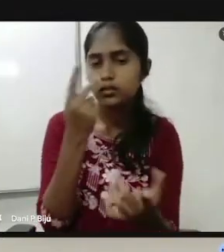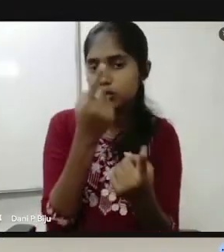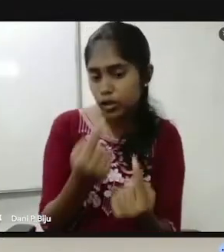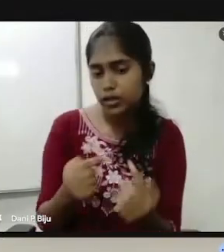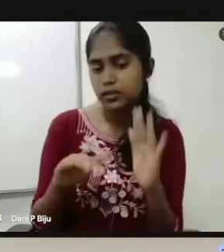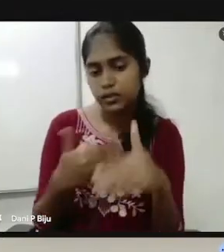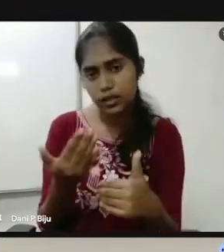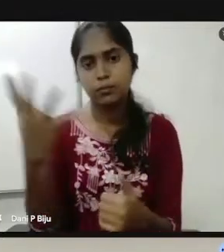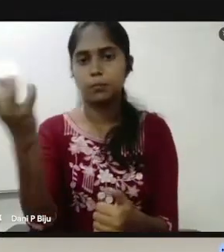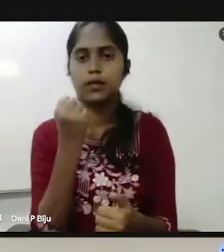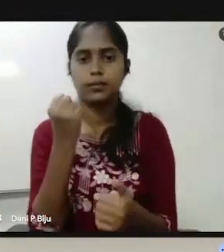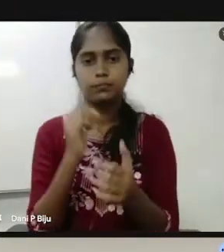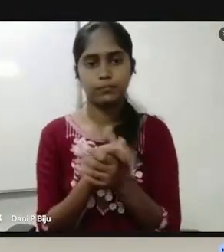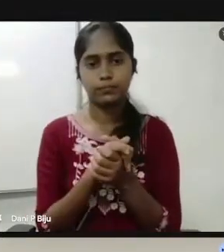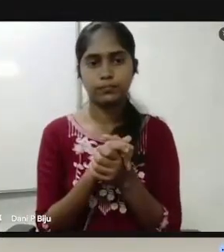ചോദ്യമുണ്ട്.